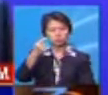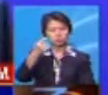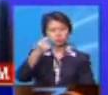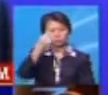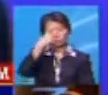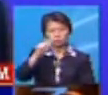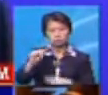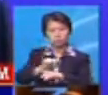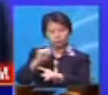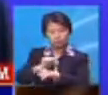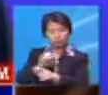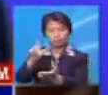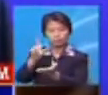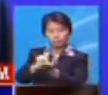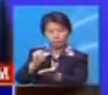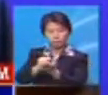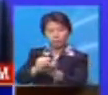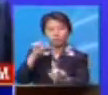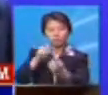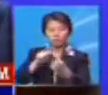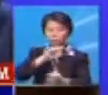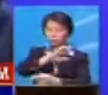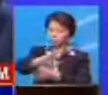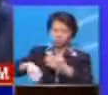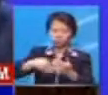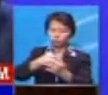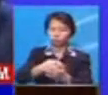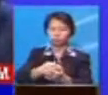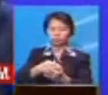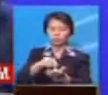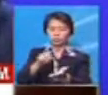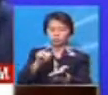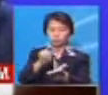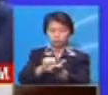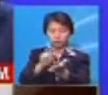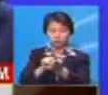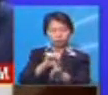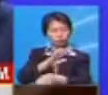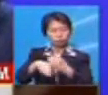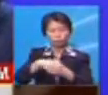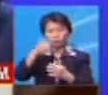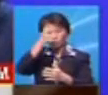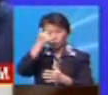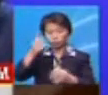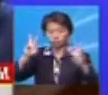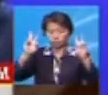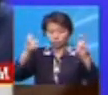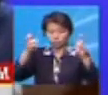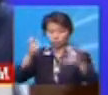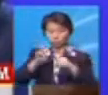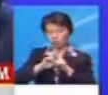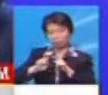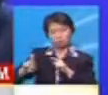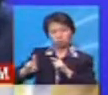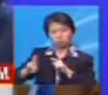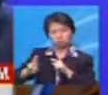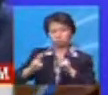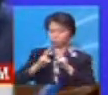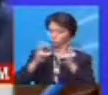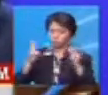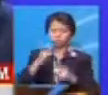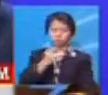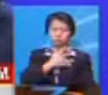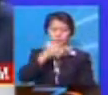pengamal media lah, ya, kepada semua pihak. Kerana isu agama adalah satu perkara yang